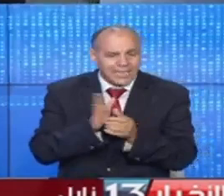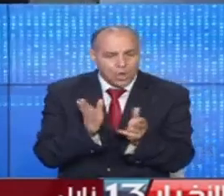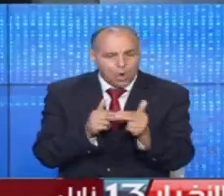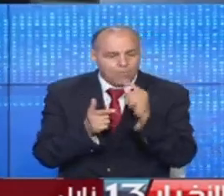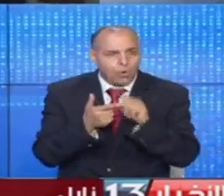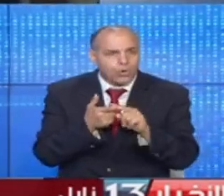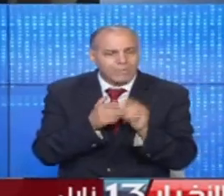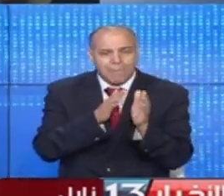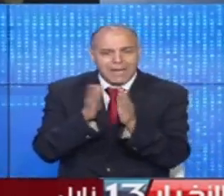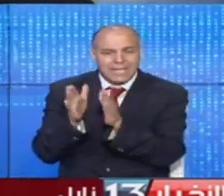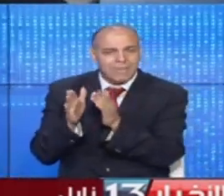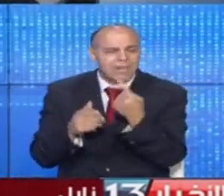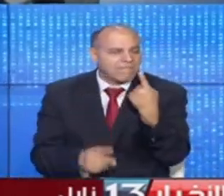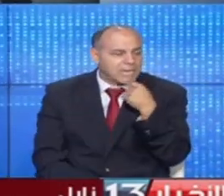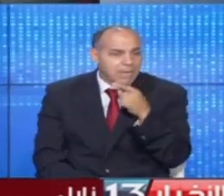المكتبات